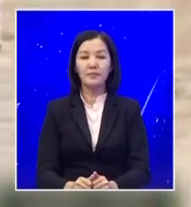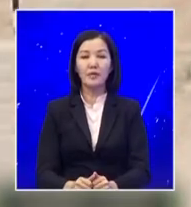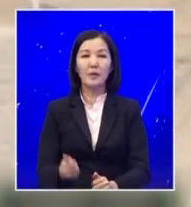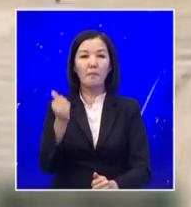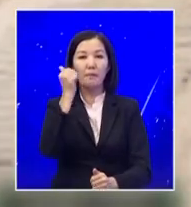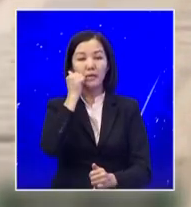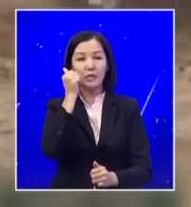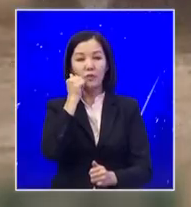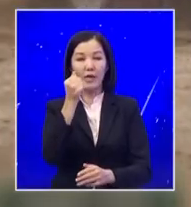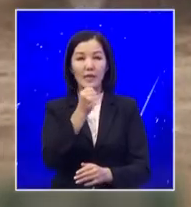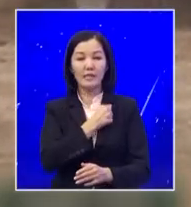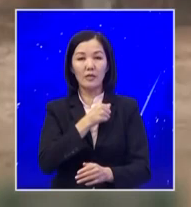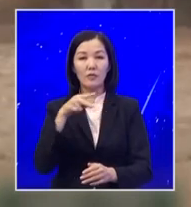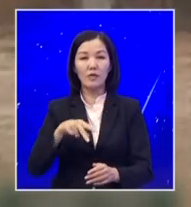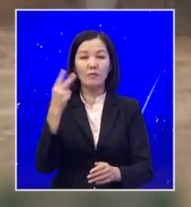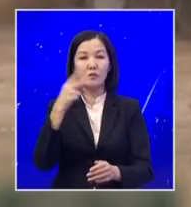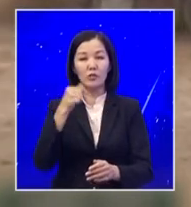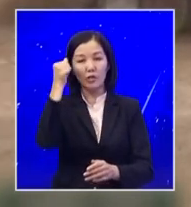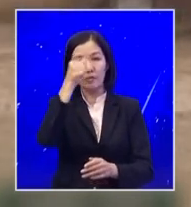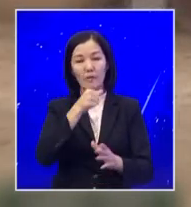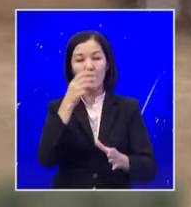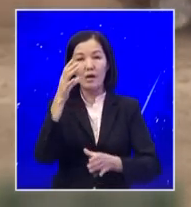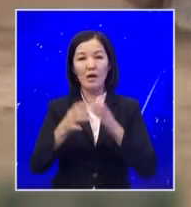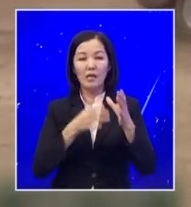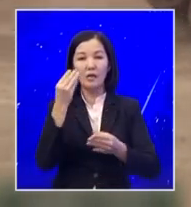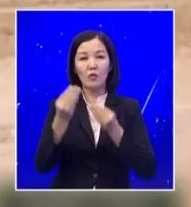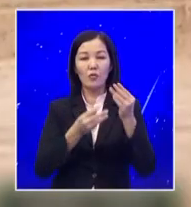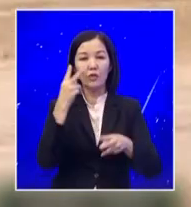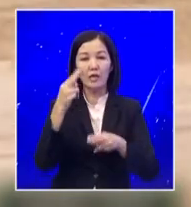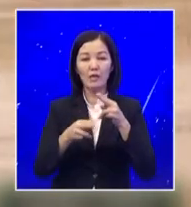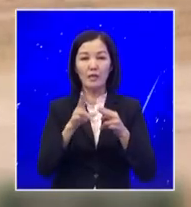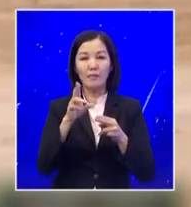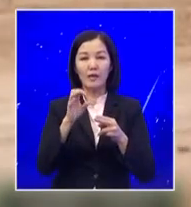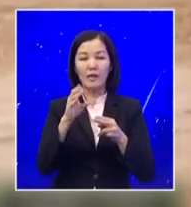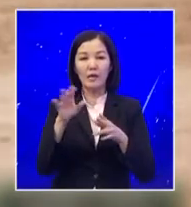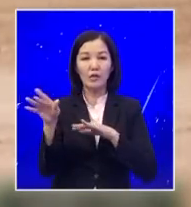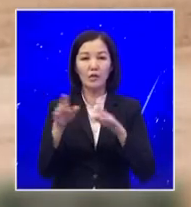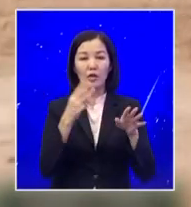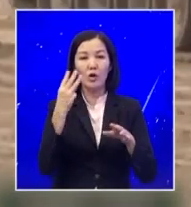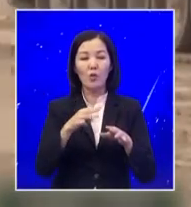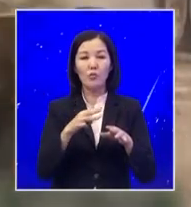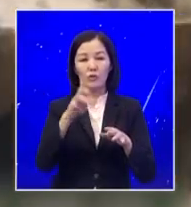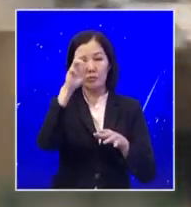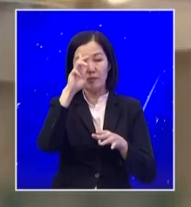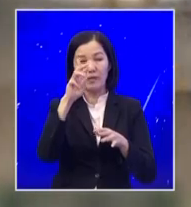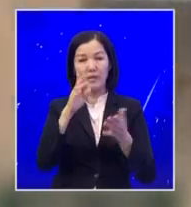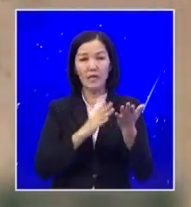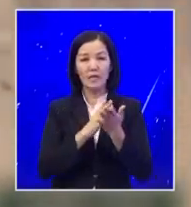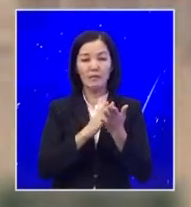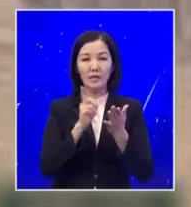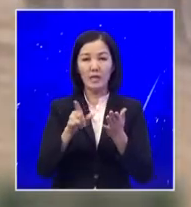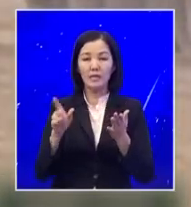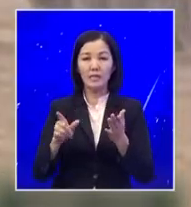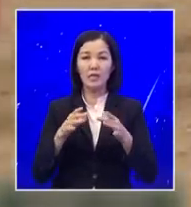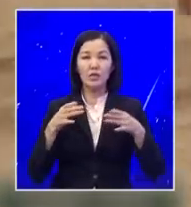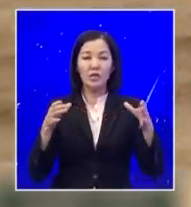Мәскеуде кезекті армия 2020 халықаралық ойындар аяқталды. Алабино полигонында өткен шараға 30-дан аса мемлекет өкілдері қатысты.